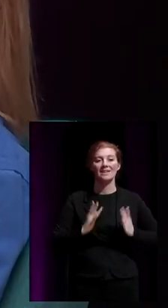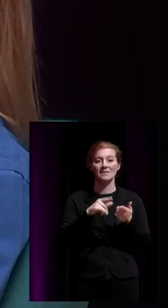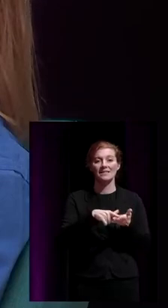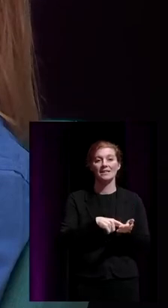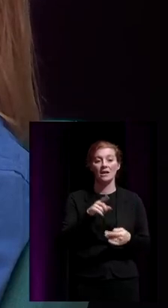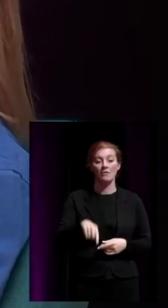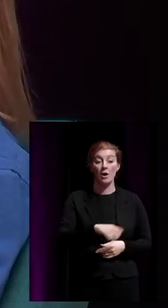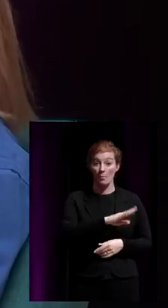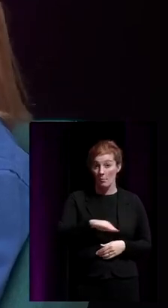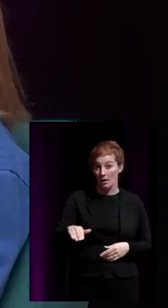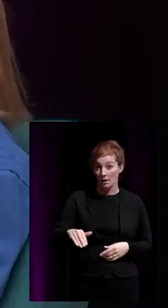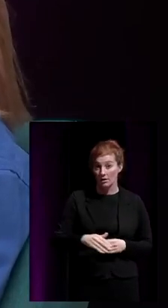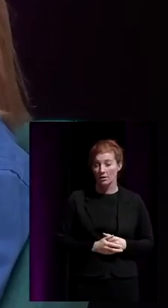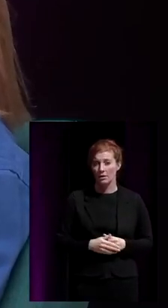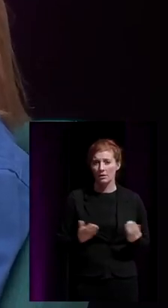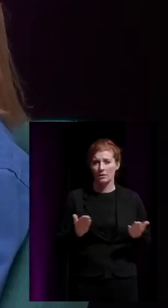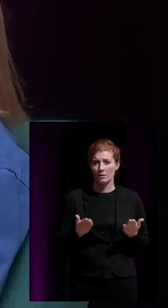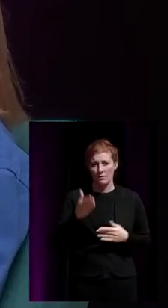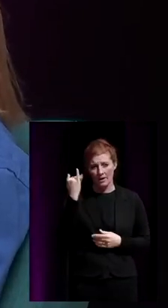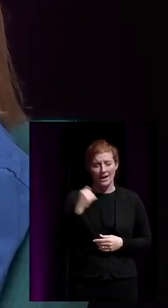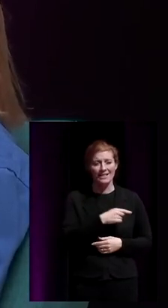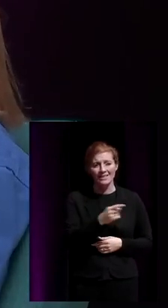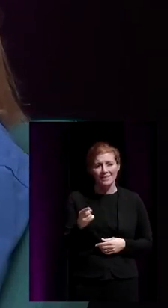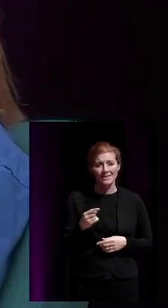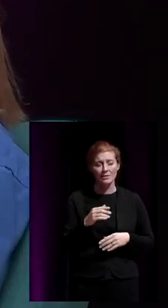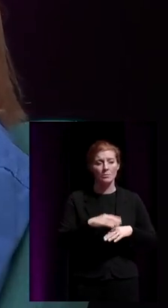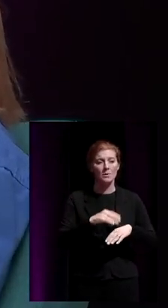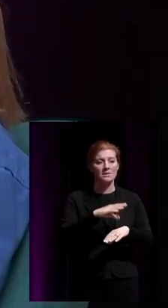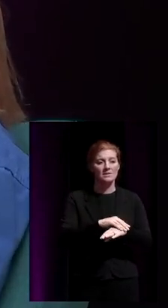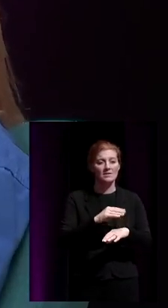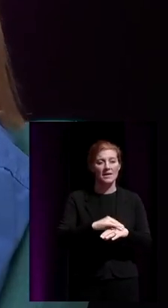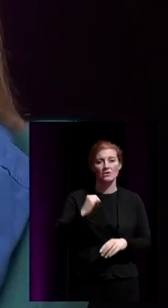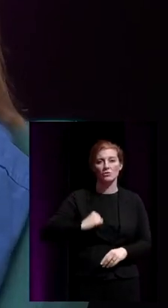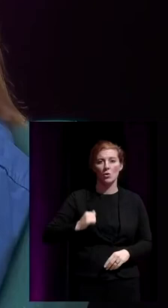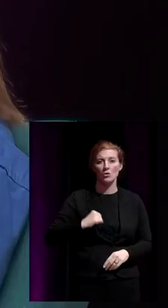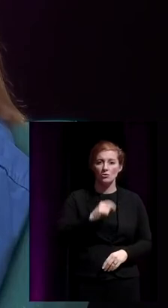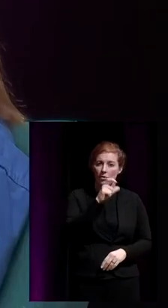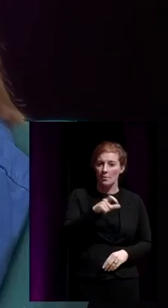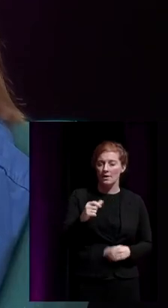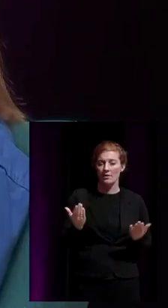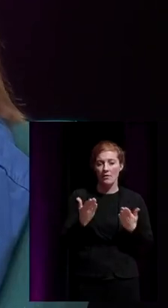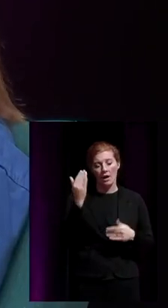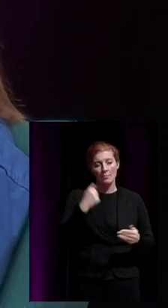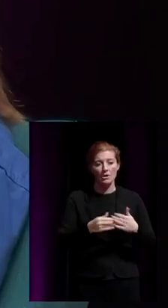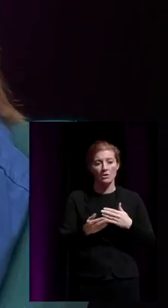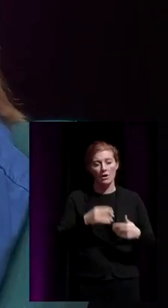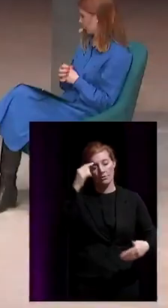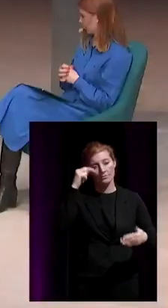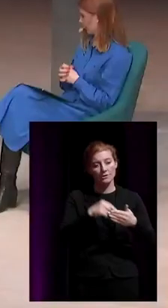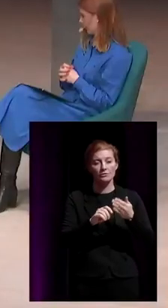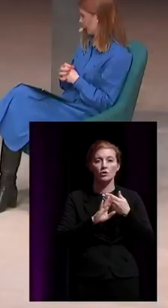då, enligt ni på Sveriges konsumenter, vad kan man göra för att skydda barnen? Vad behöver